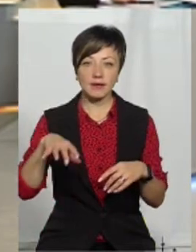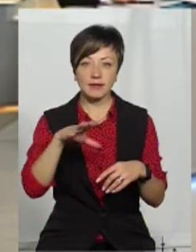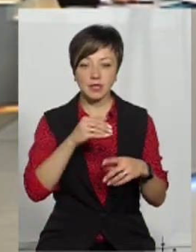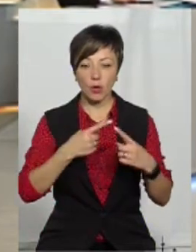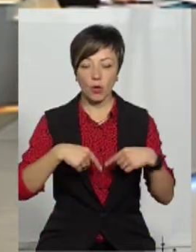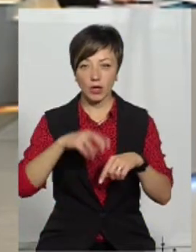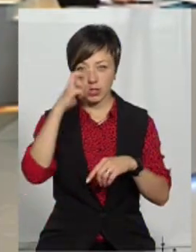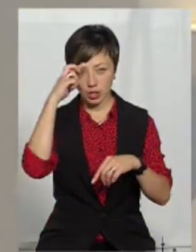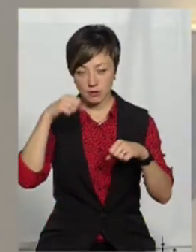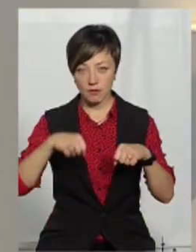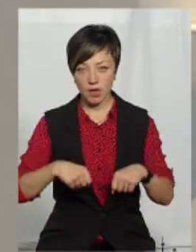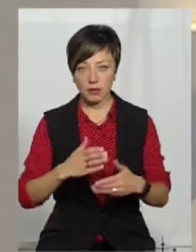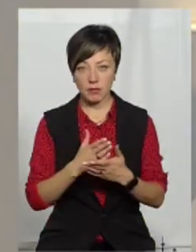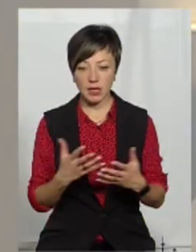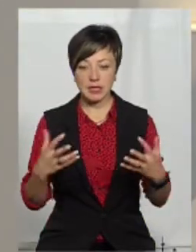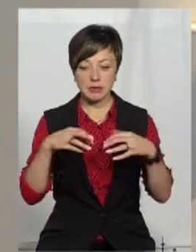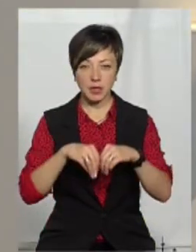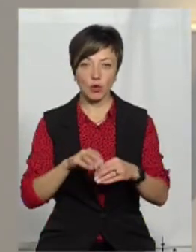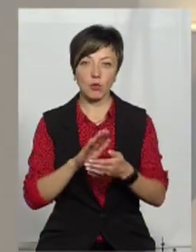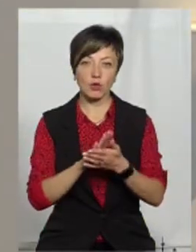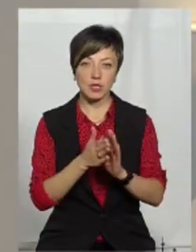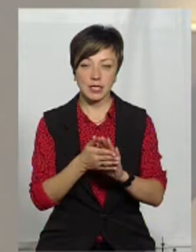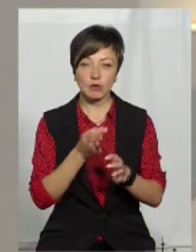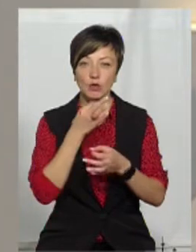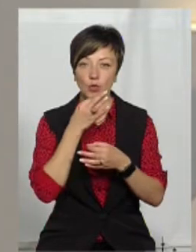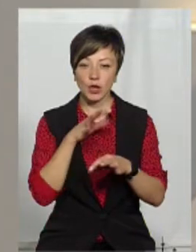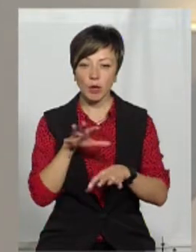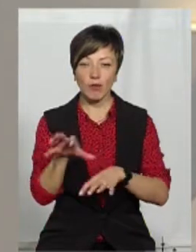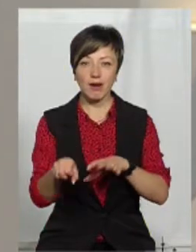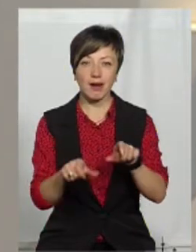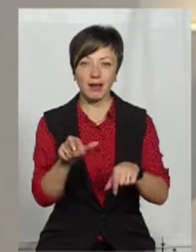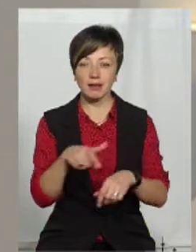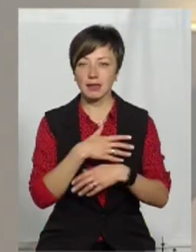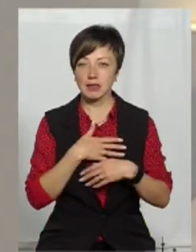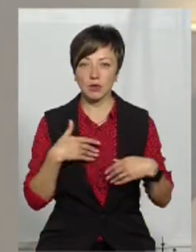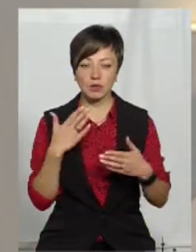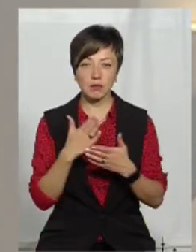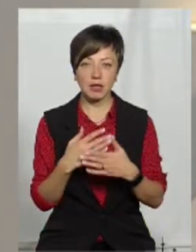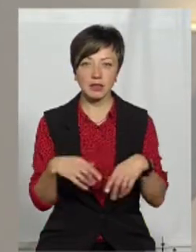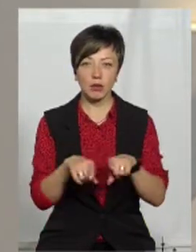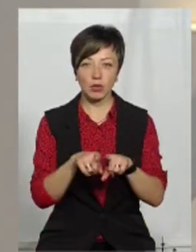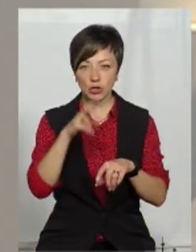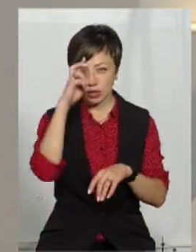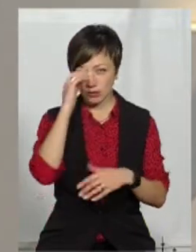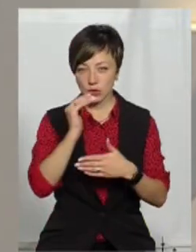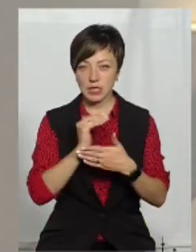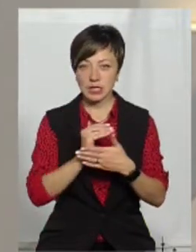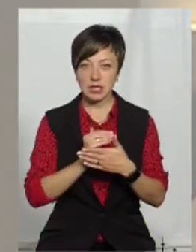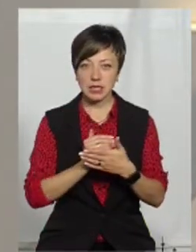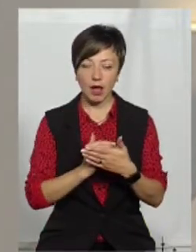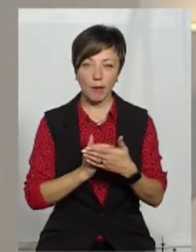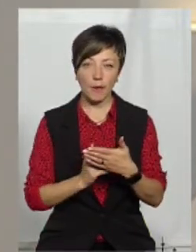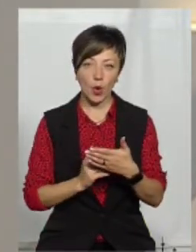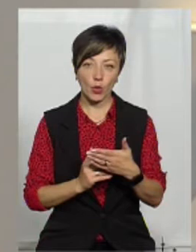держвлади збираються в одному місці і мають спільну позицію, то будь-якому рейдеру не захочеться потім мати з цією такою державною системою якісь